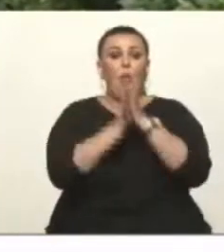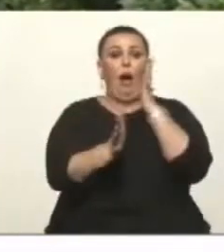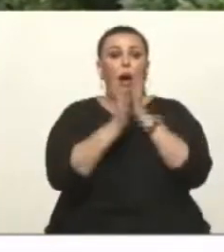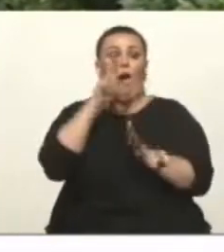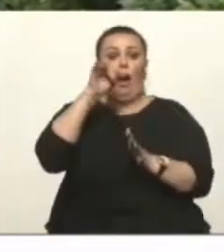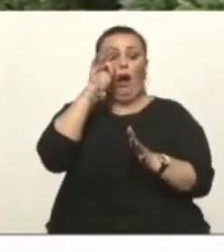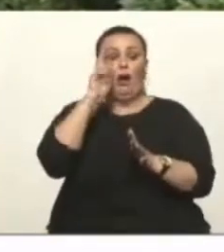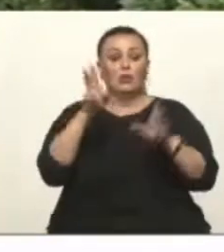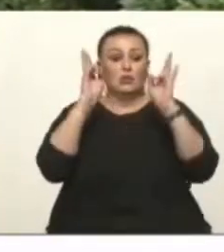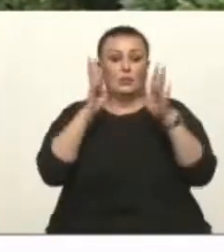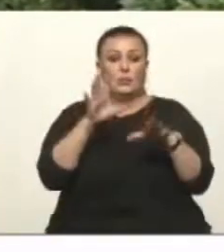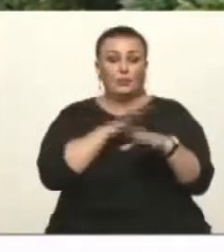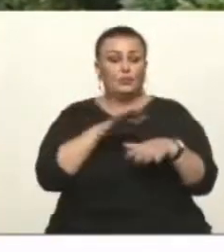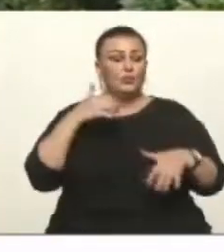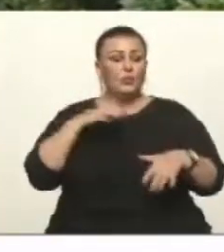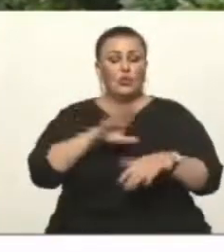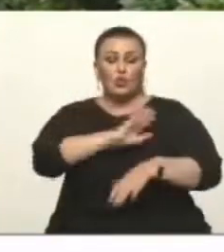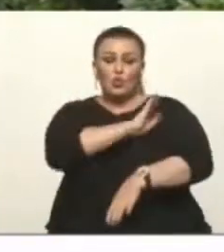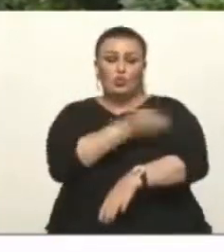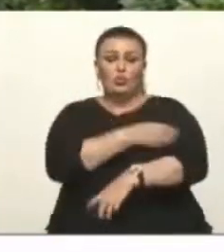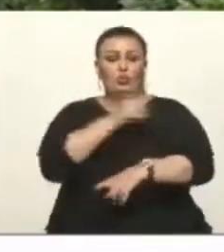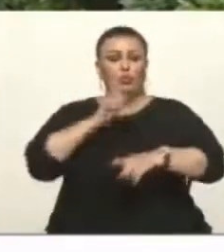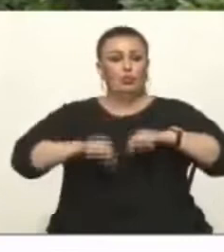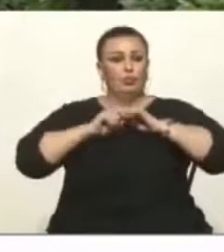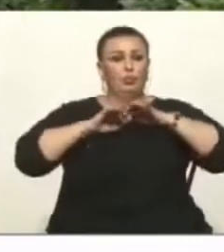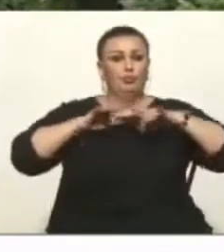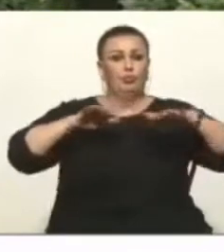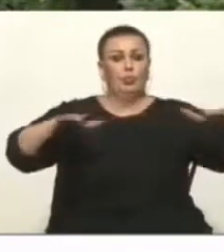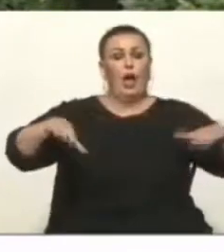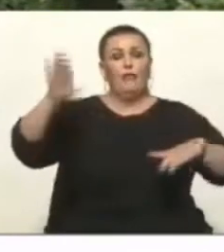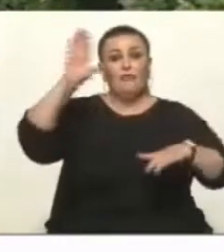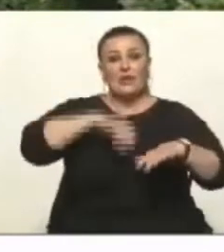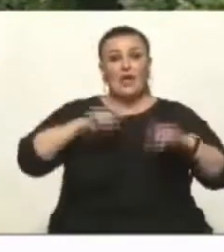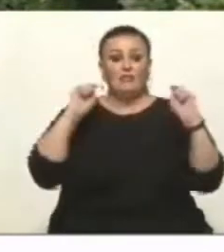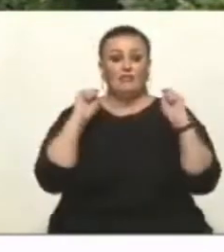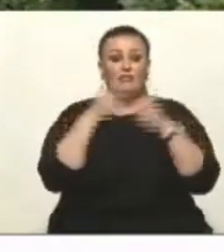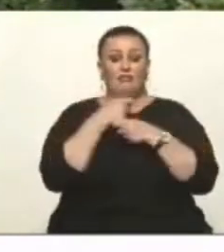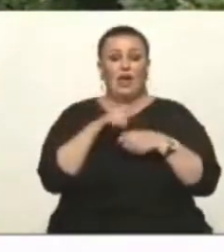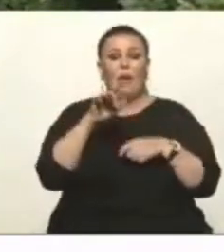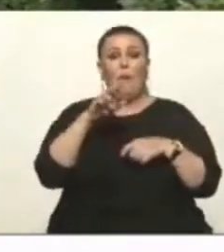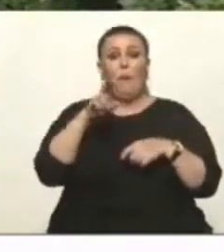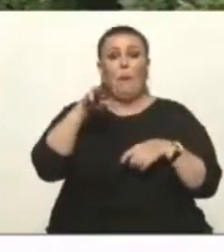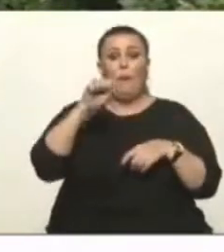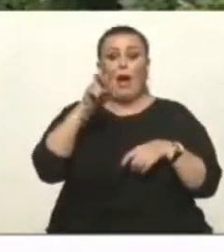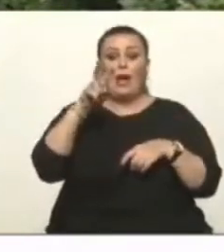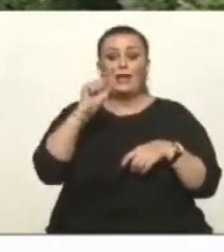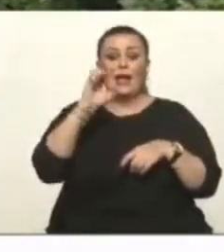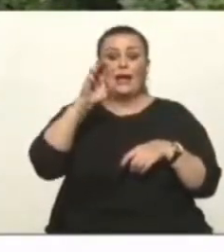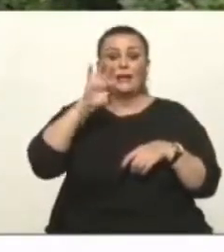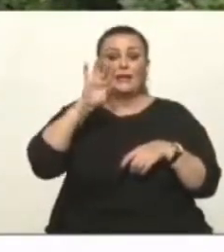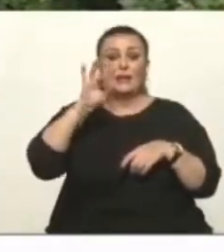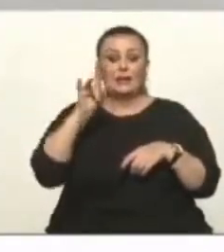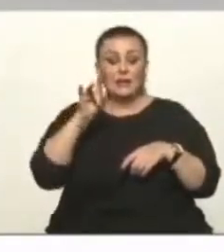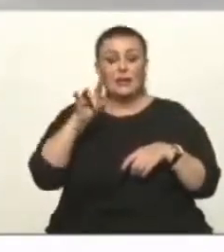yayılmağa başladı. Elə ona görə də həmin bölgədə manastırdakı rahiblər daxil olmaqla qocalar evinin sakinləri